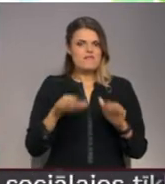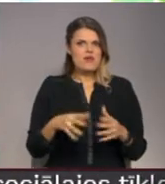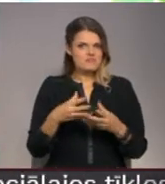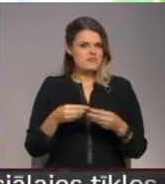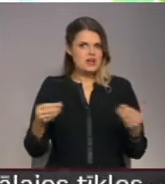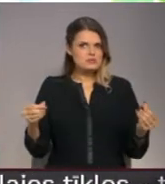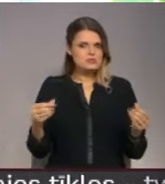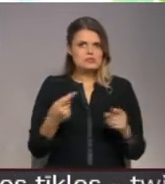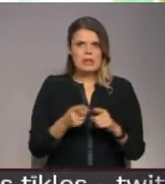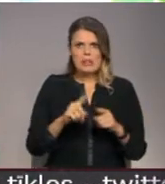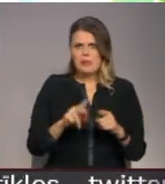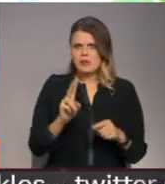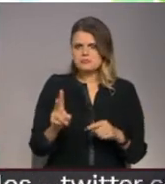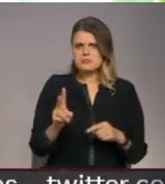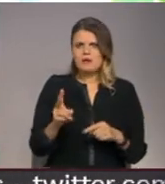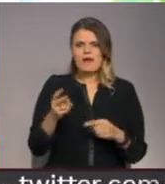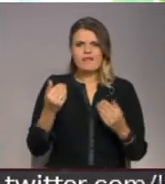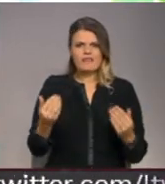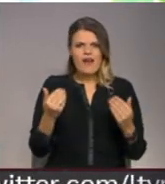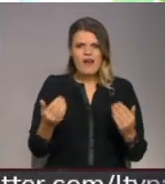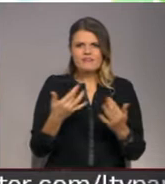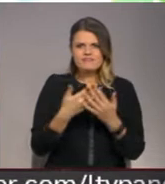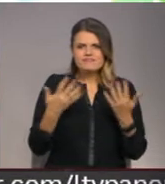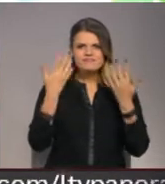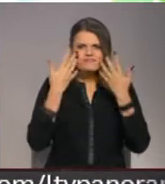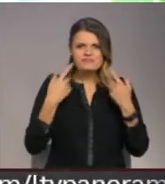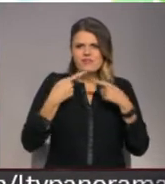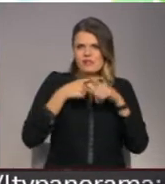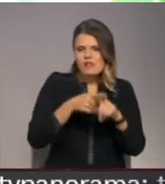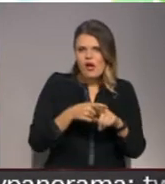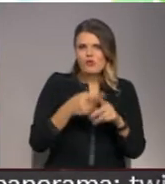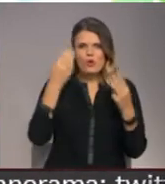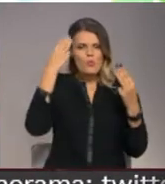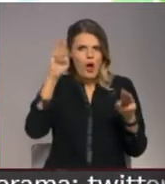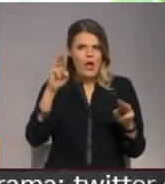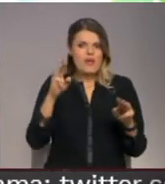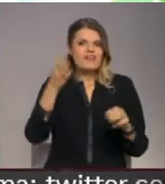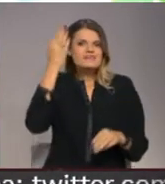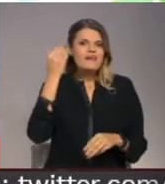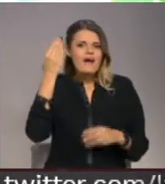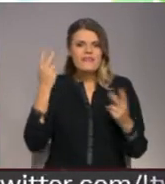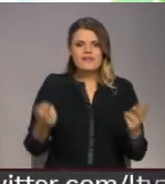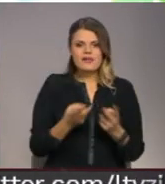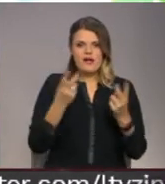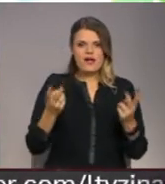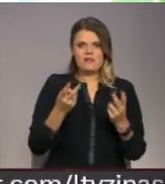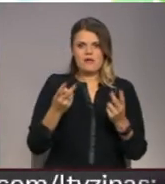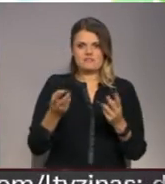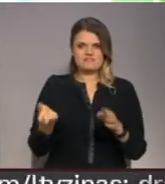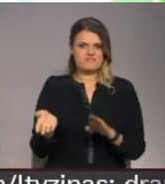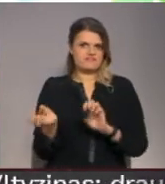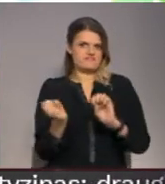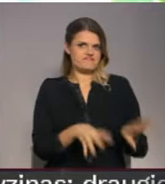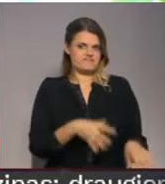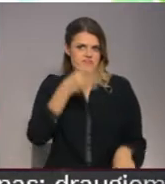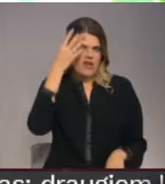jo iedanākot dzīvē mūsdienu dažādām tehnoloģijām, senās tradīcijas tā kā aiziet uz otro